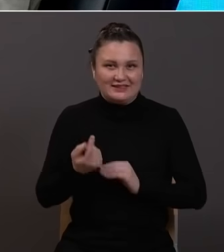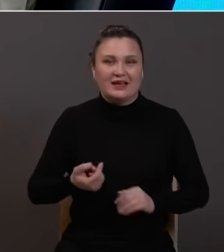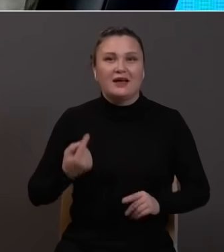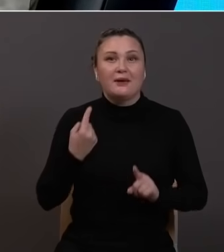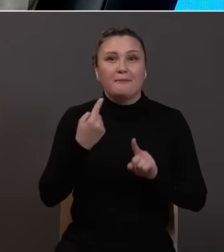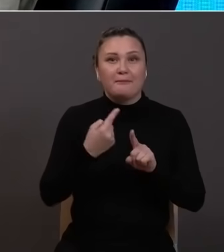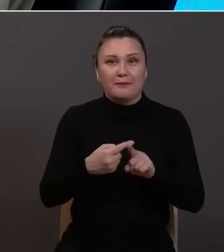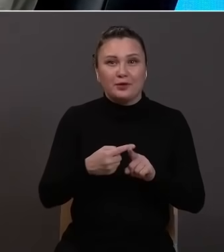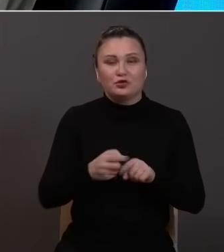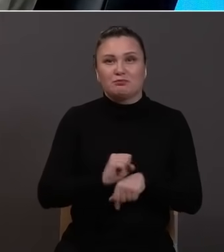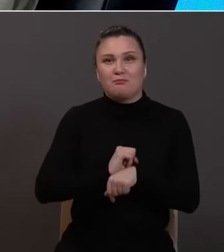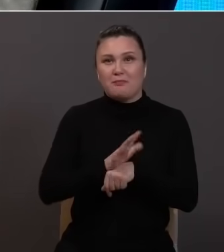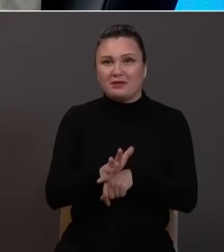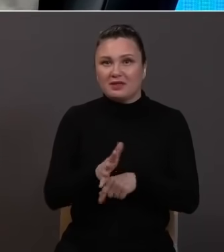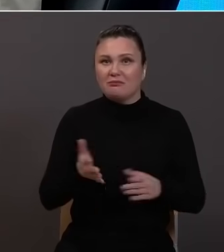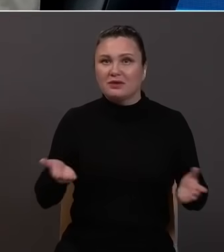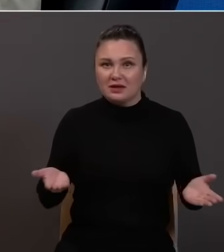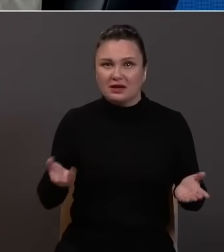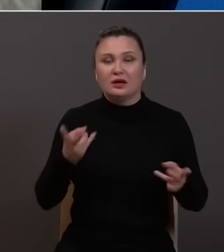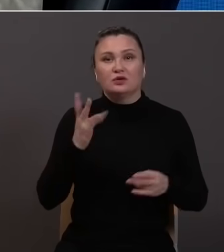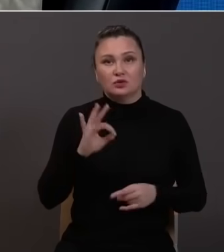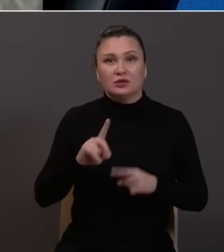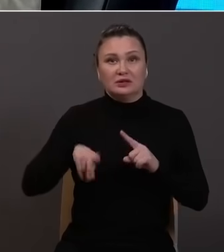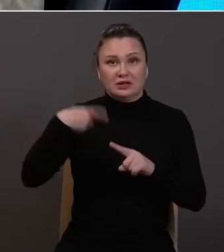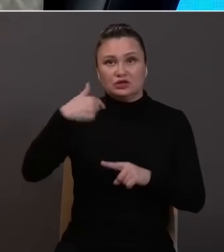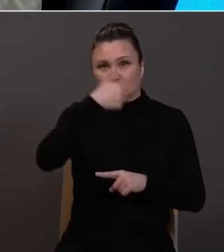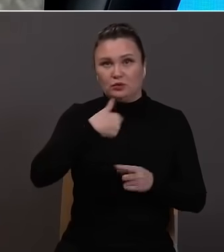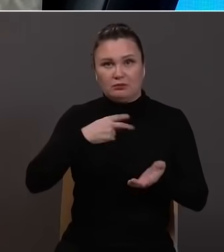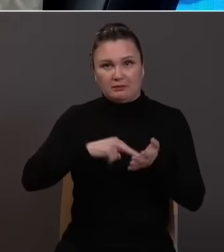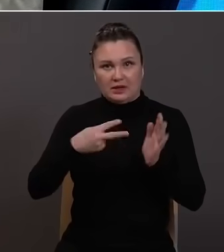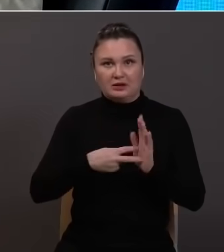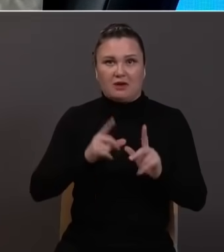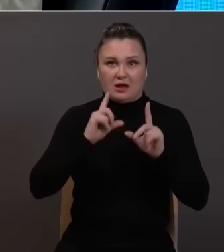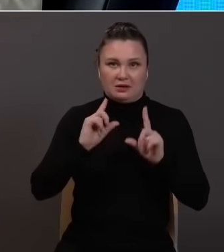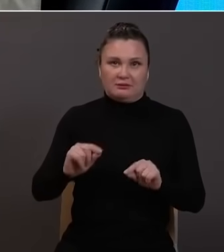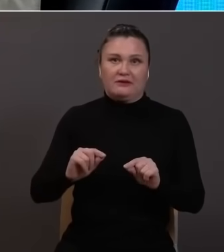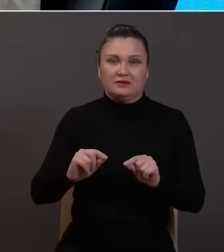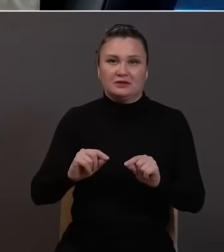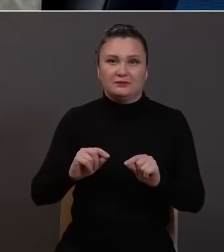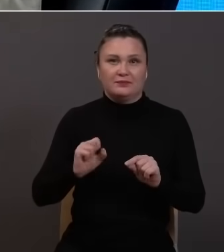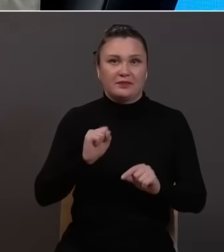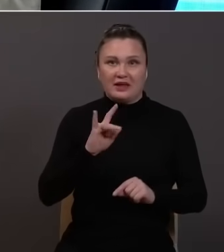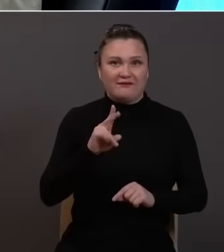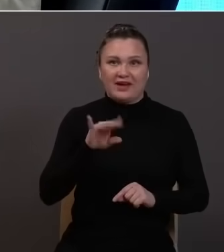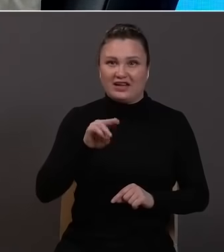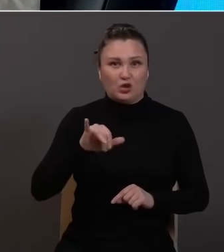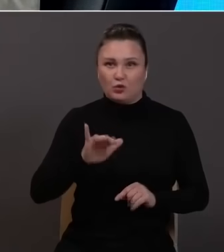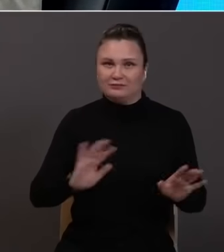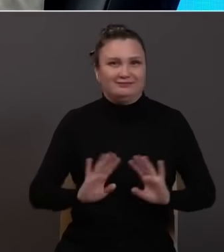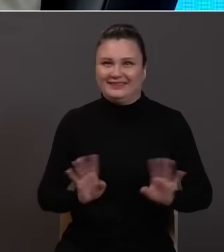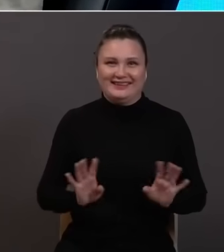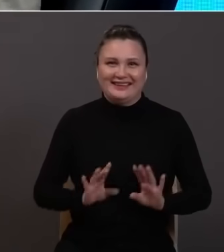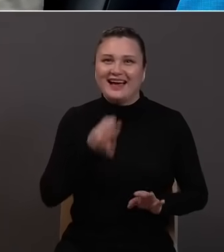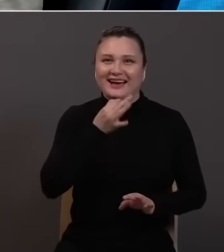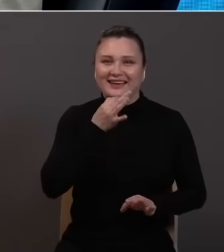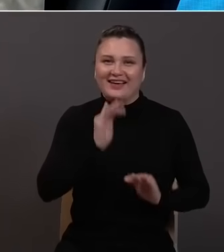плюс пандемия внесла свои корректировки, но на следующий год мы планируем отправиться... Не в Арктику. Не в Арктику.